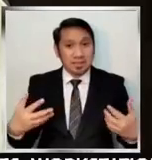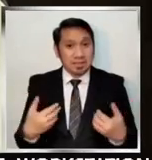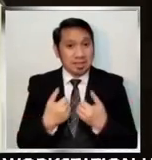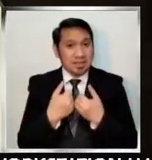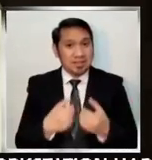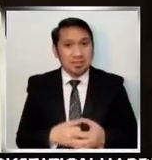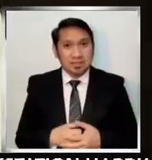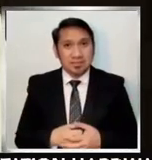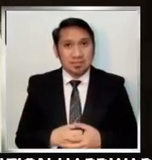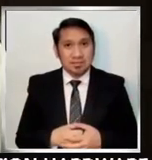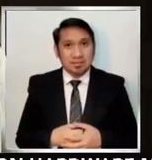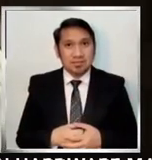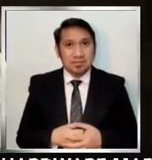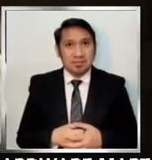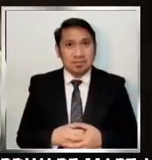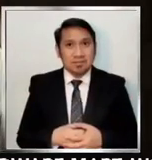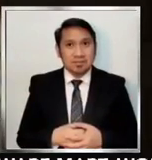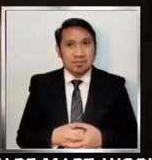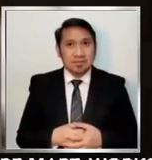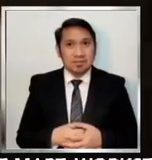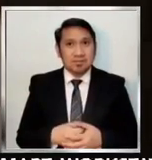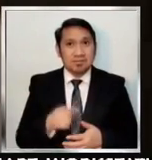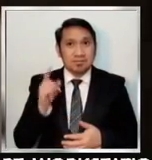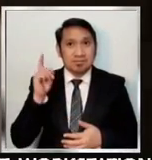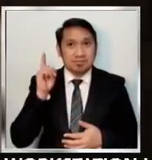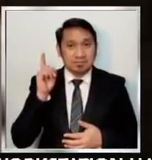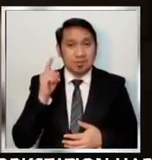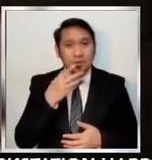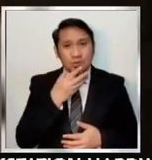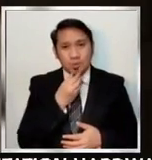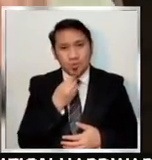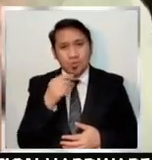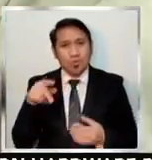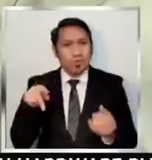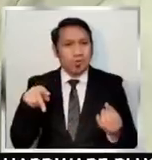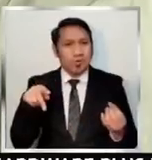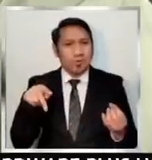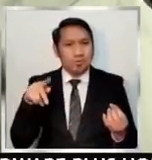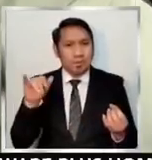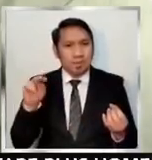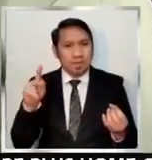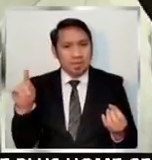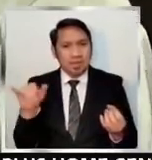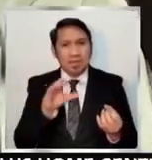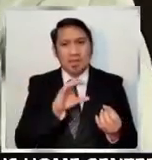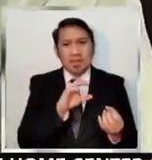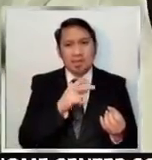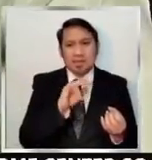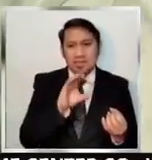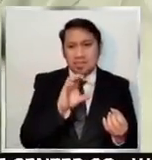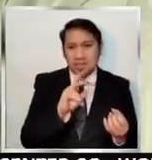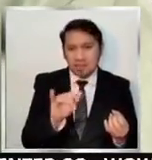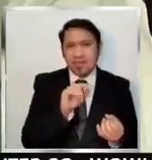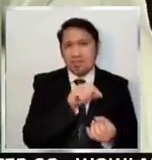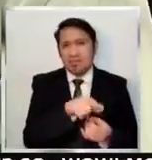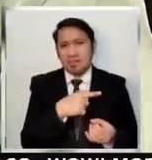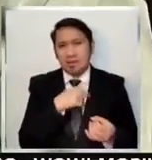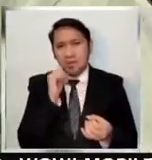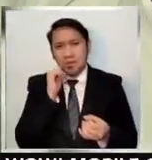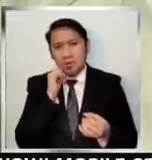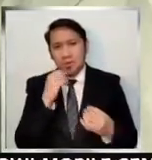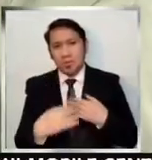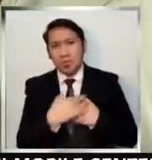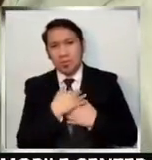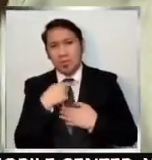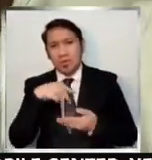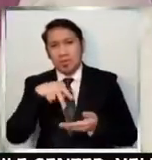Tita Pinky Amador, at ang king of TikTok, si Tito Chucky Dreyfus. Minsan po after take, kunyari po galing ako sa iyak, nakikita